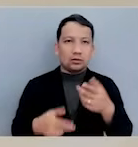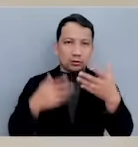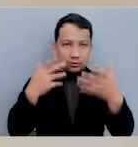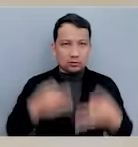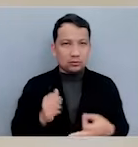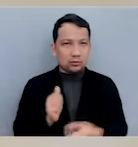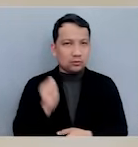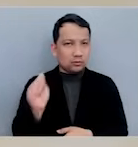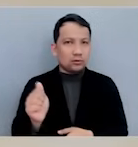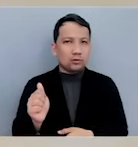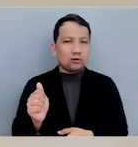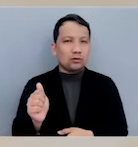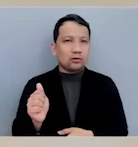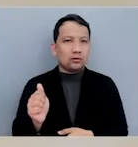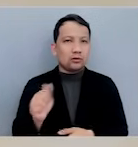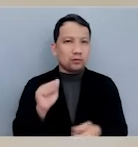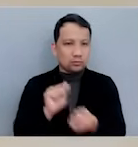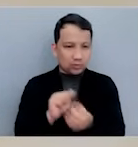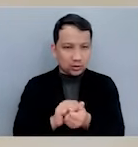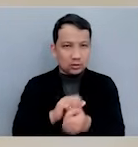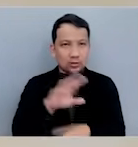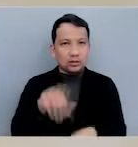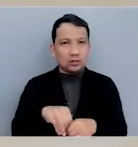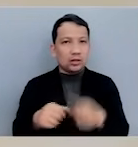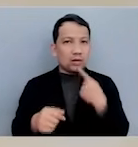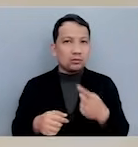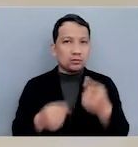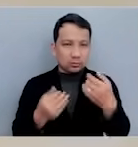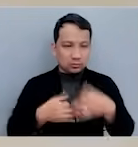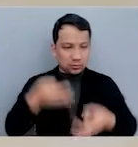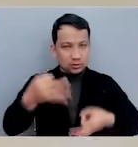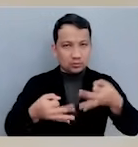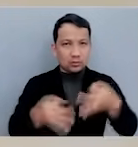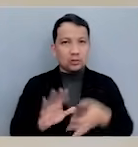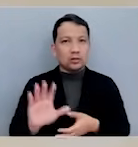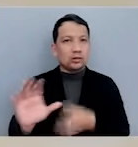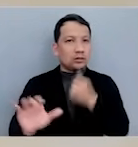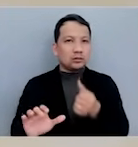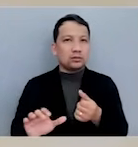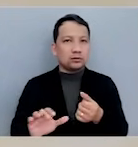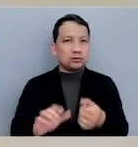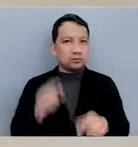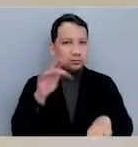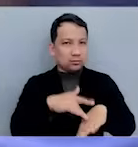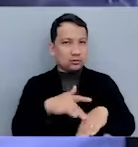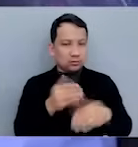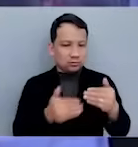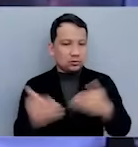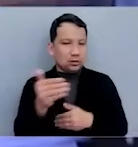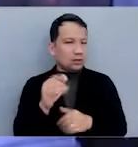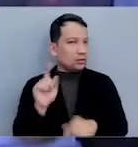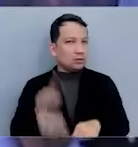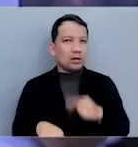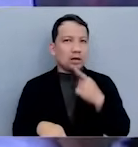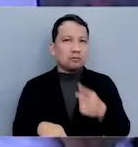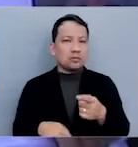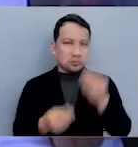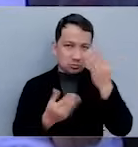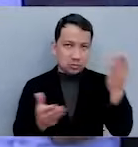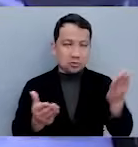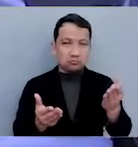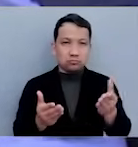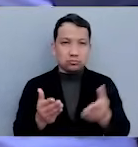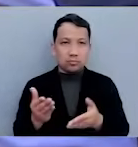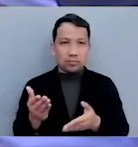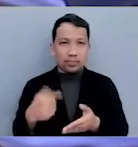siya na, ba't ko pa isasama sila? Eh, yun po ang judgment niya. Hindi ko po pwedeng pangunahan yun. May aligasyon ding nakisuyo